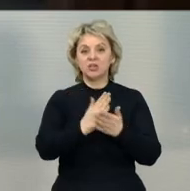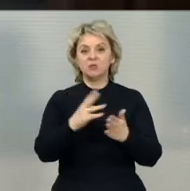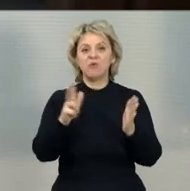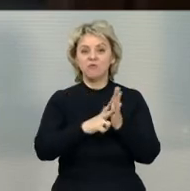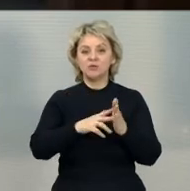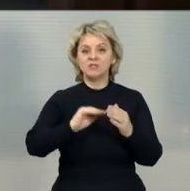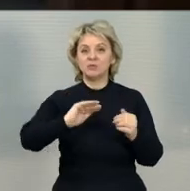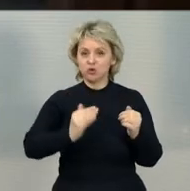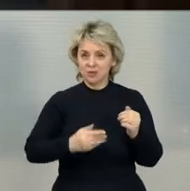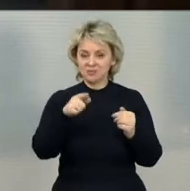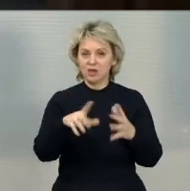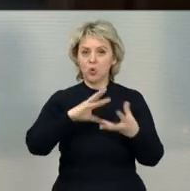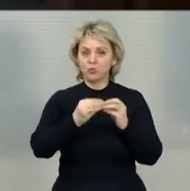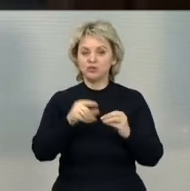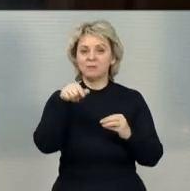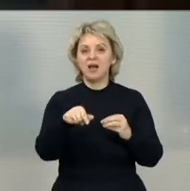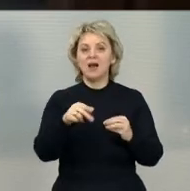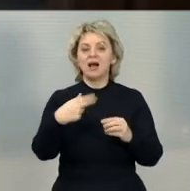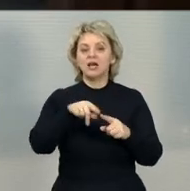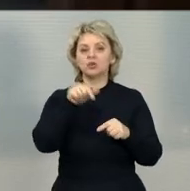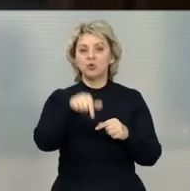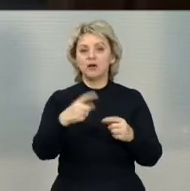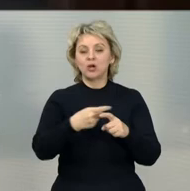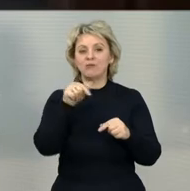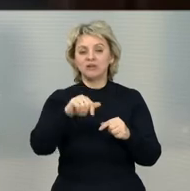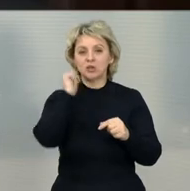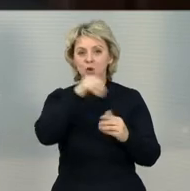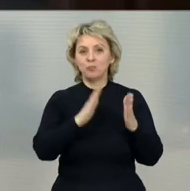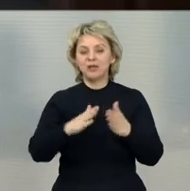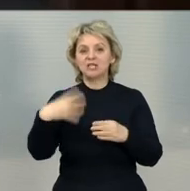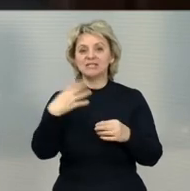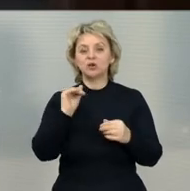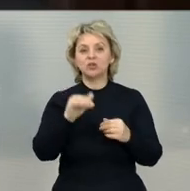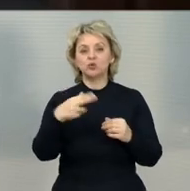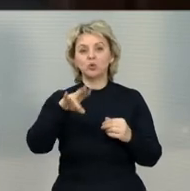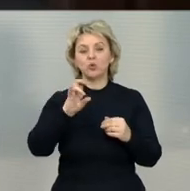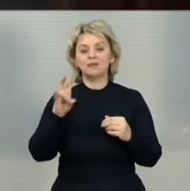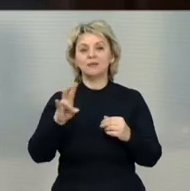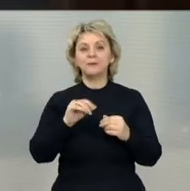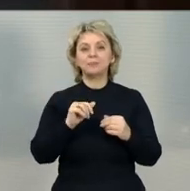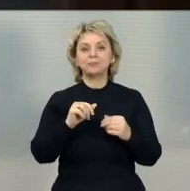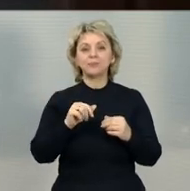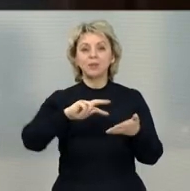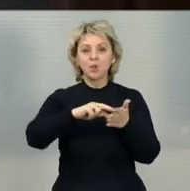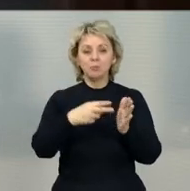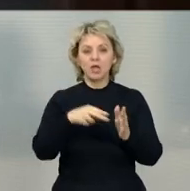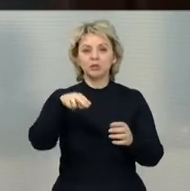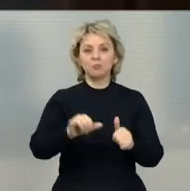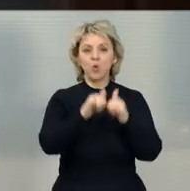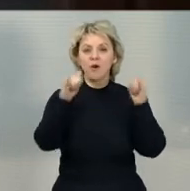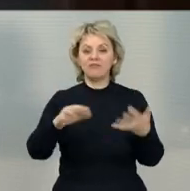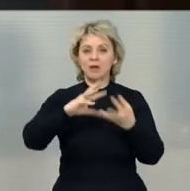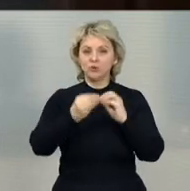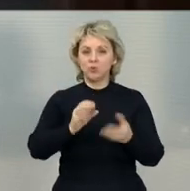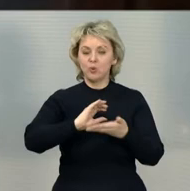8 поставщиков. С общим объемом законтрактованного картофеля в этом году порядка 40 тысяч тонн. Планы по увеличению